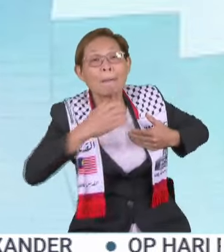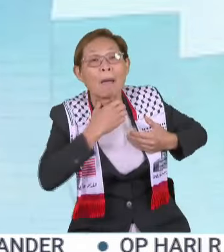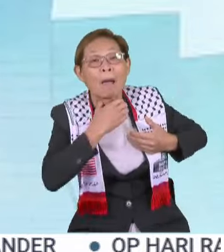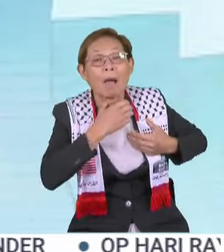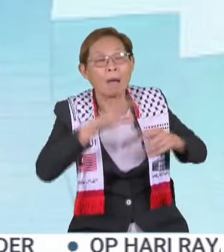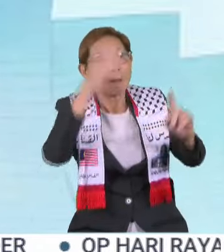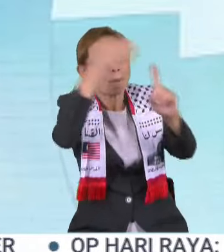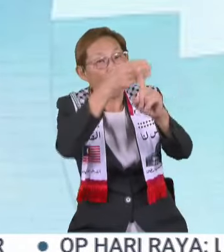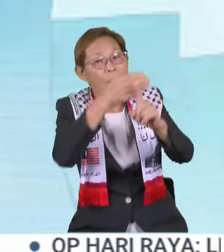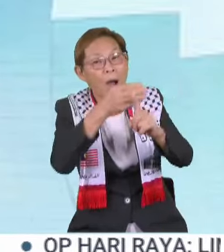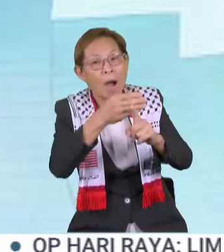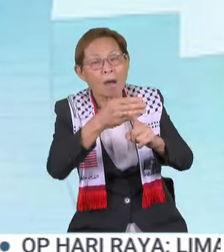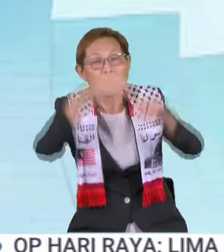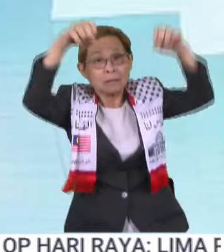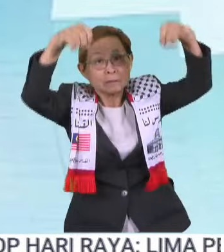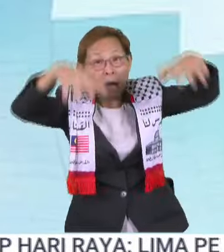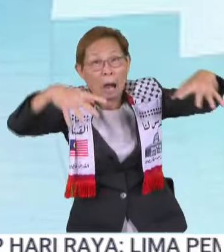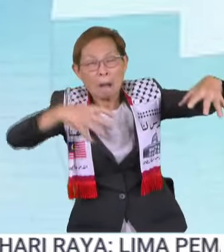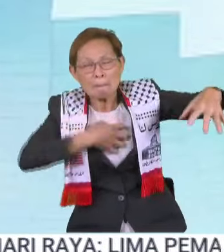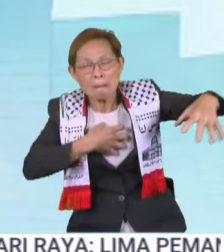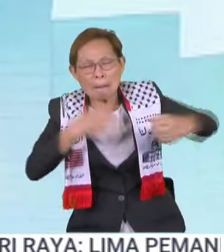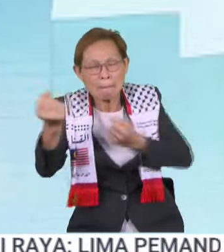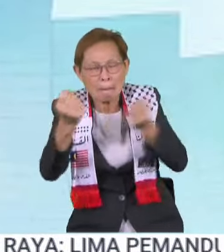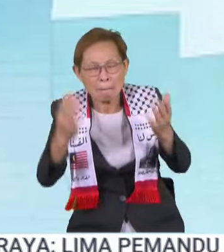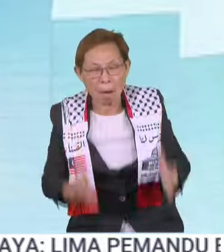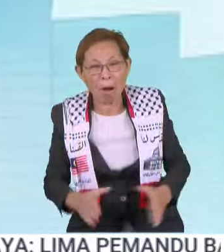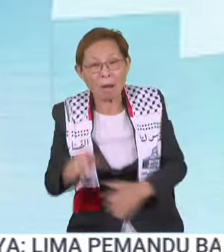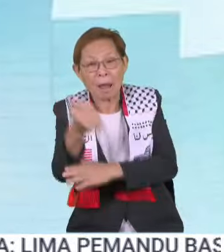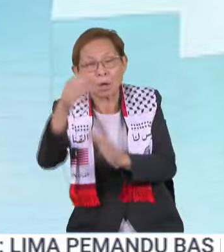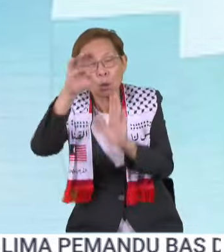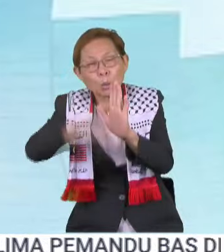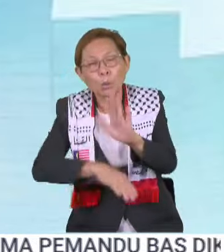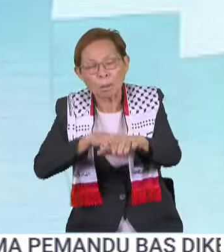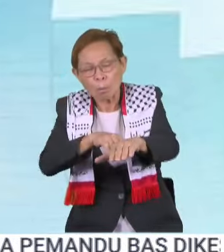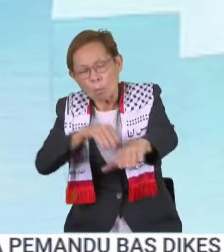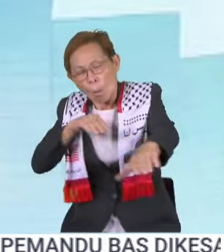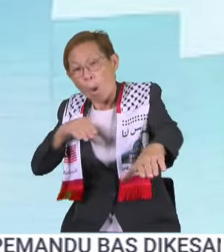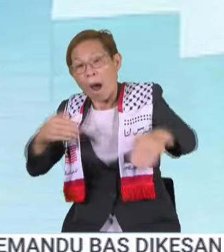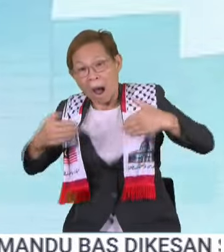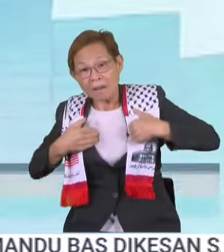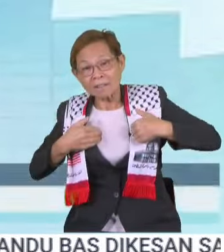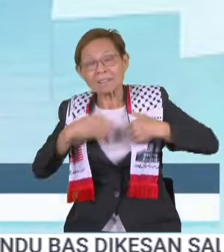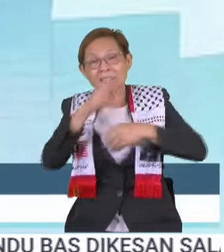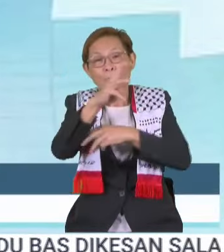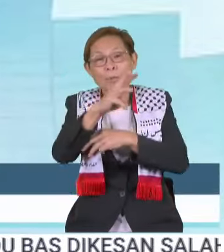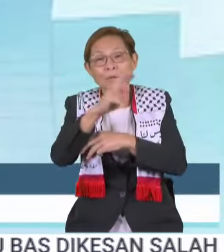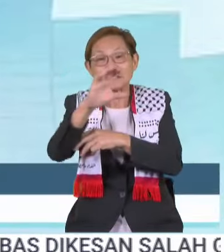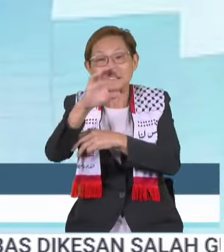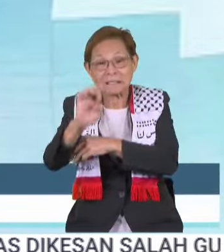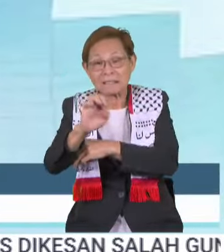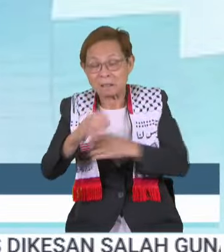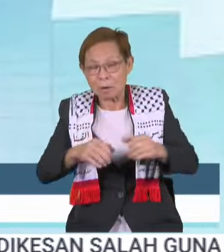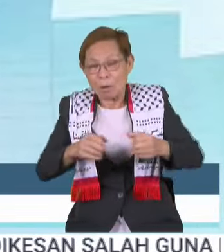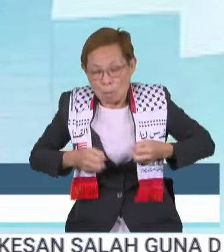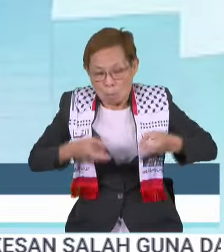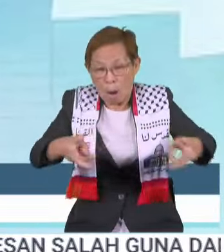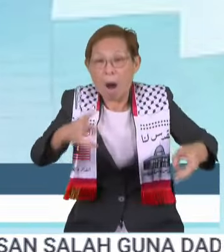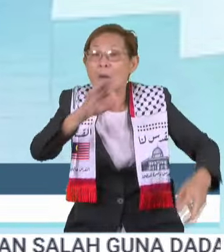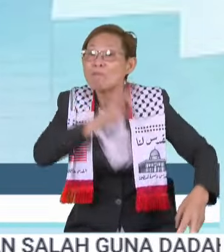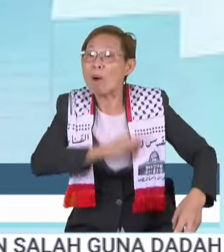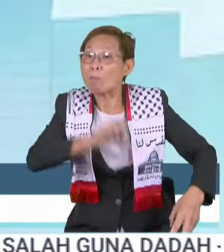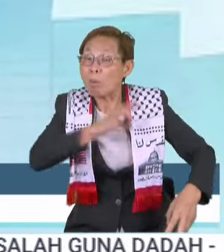termasuk aspek pencahayaan yang menjadi rungutan pengguna. Selain mengurangkan kesesakan, kewujudan jajaran WCE turut memberi